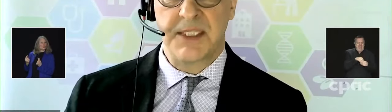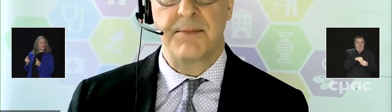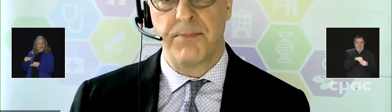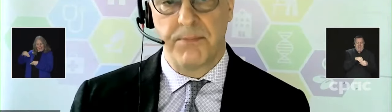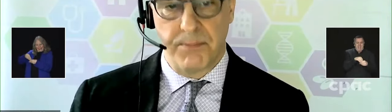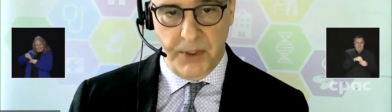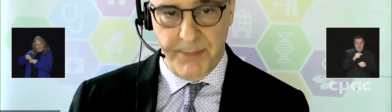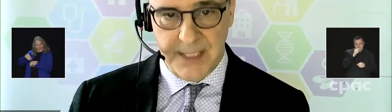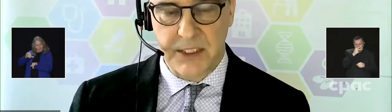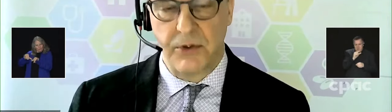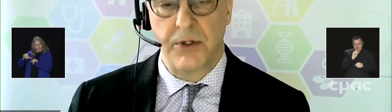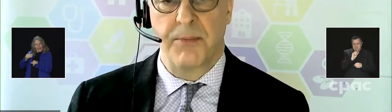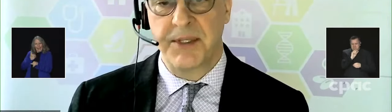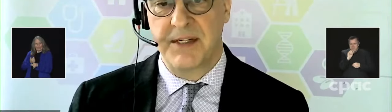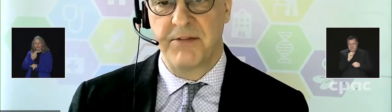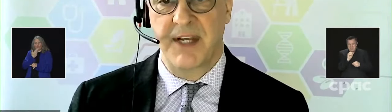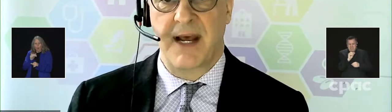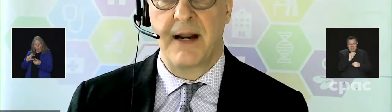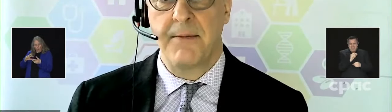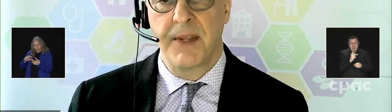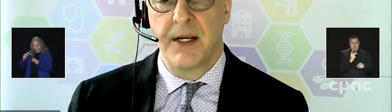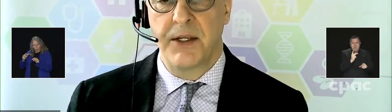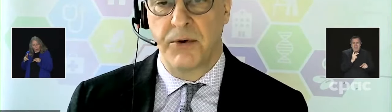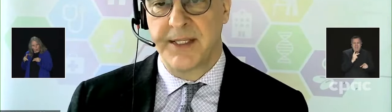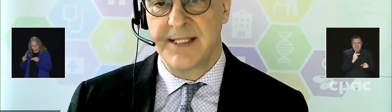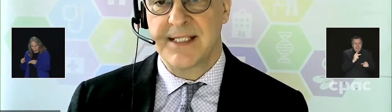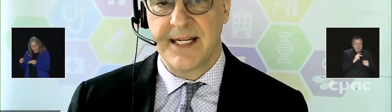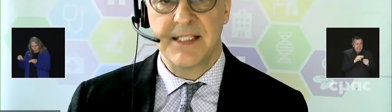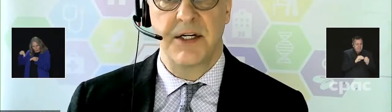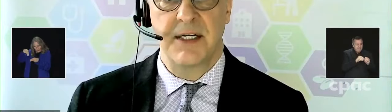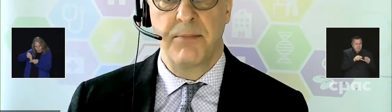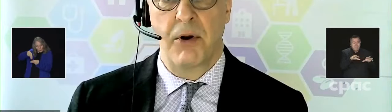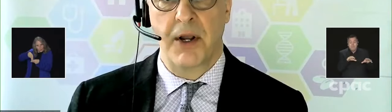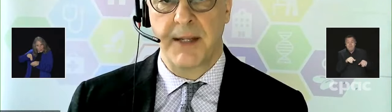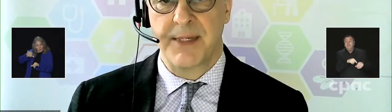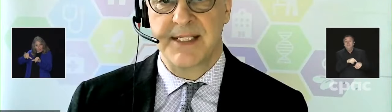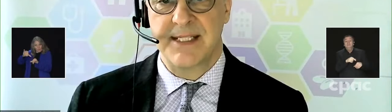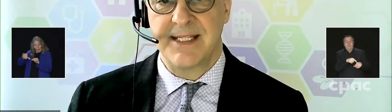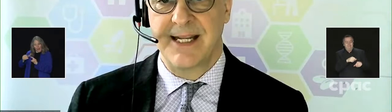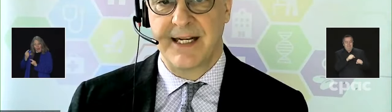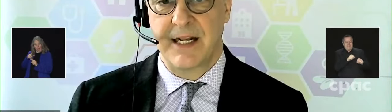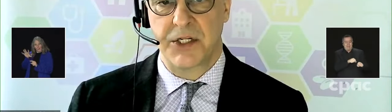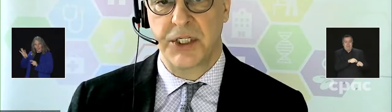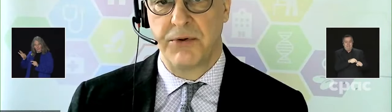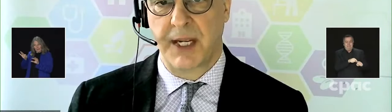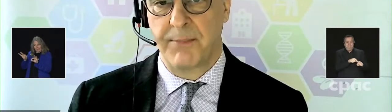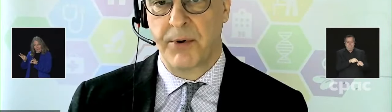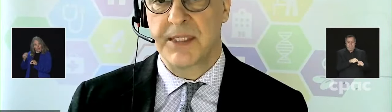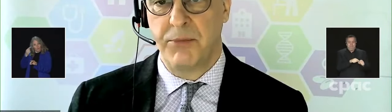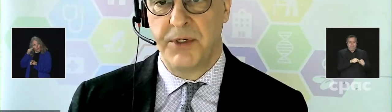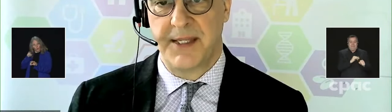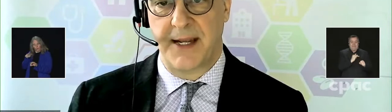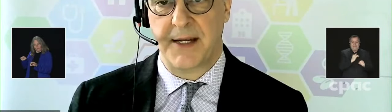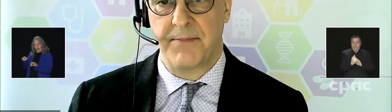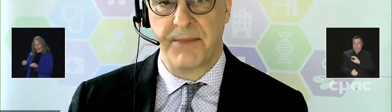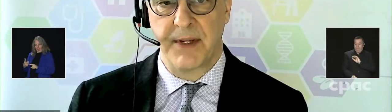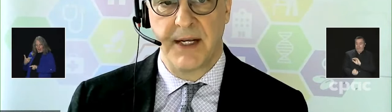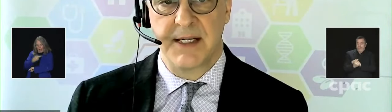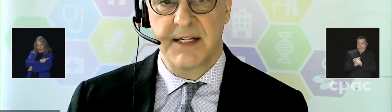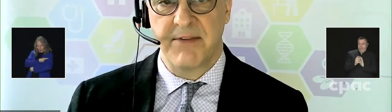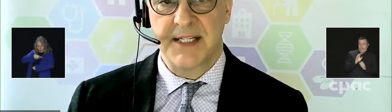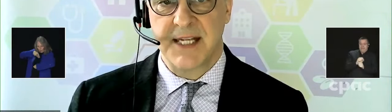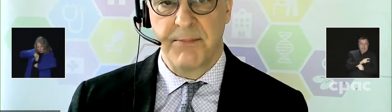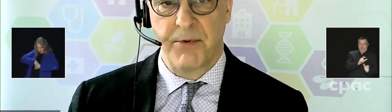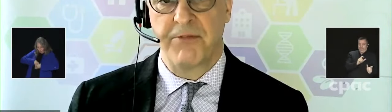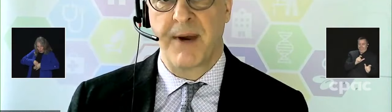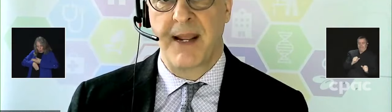de petites particules de protéines virales qui ont été sélectionnées pour leur capacité à déclencher une réponse immunitaire.